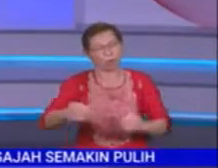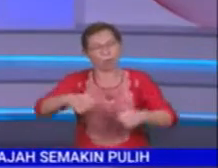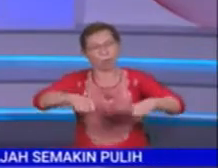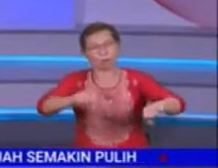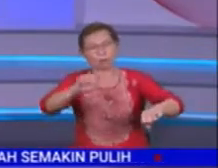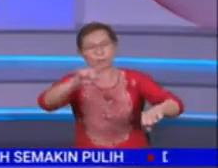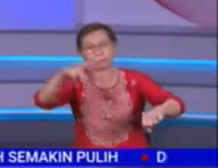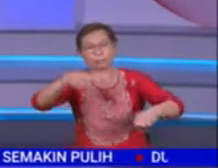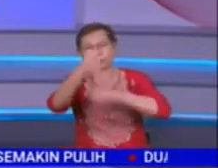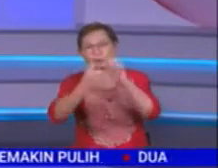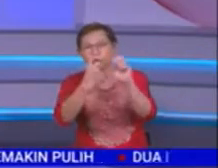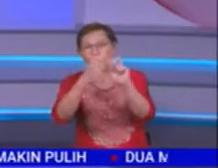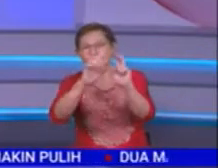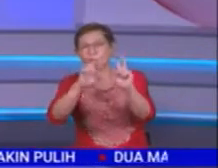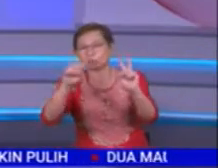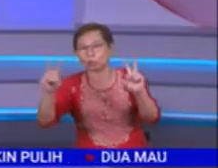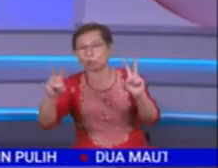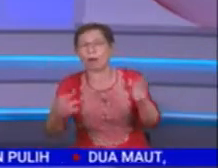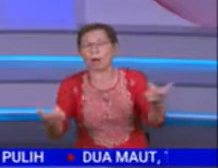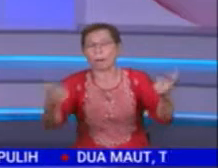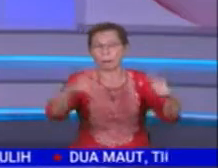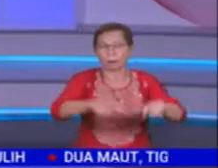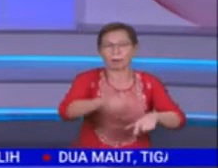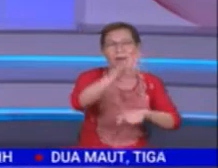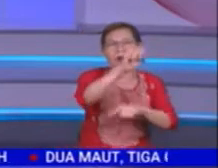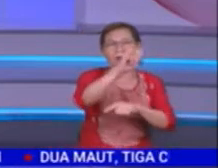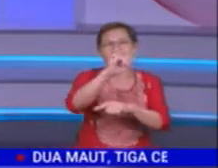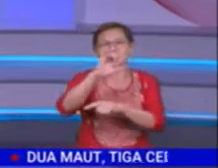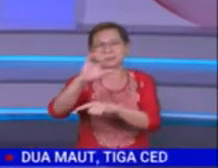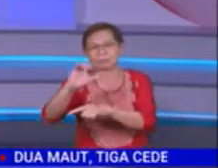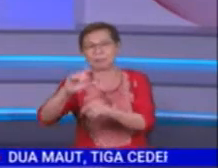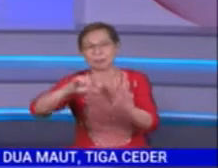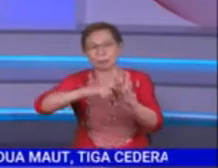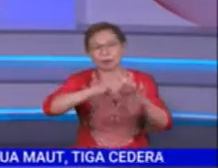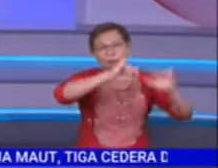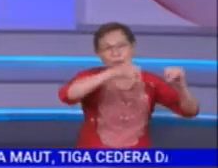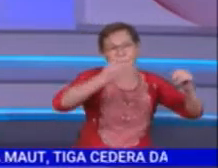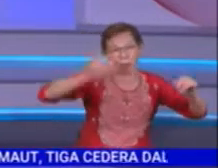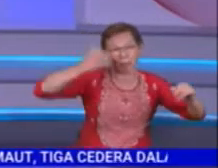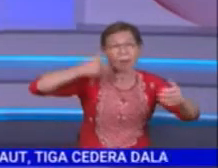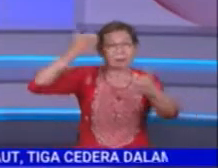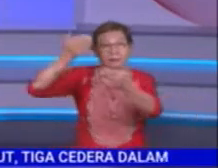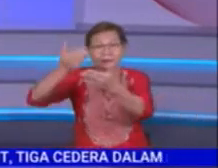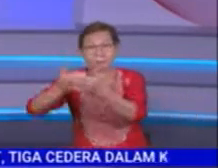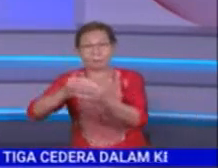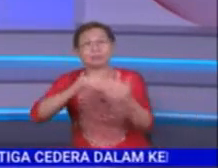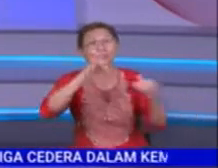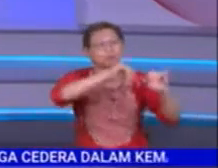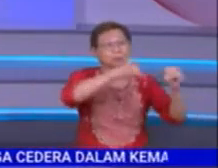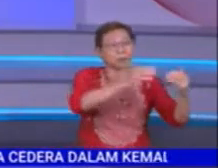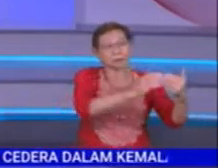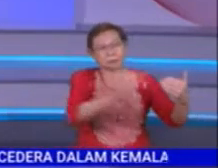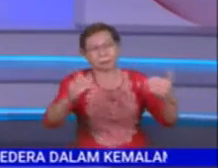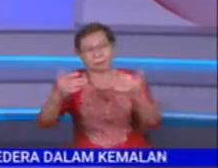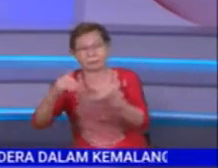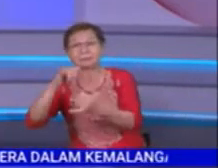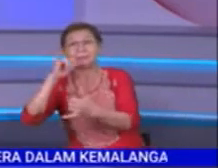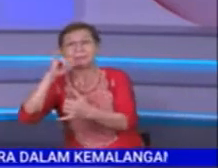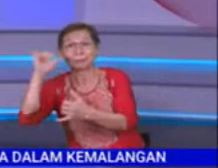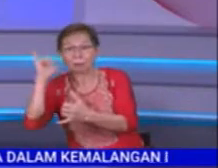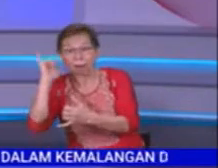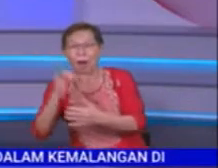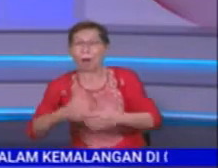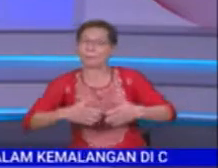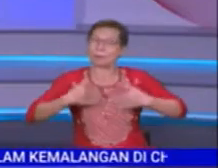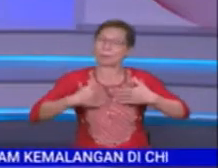2022 yang berlangsung di liter antara bangsa Jepang SSI Bermuda Jumat lepas hingga semalam beliau turut gembira dengan